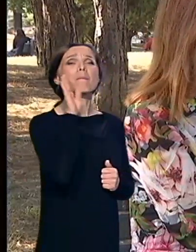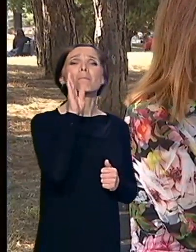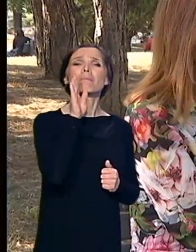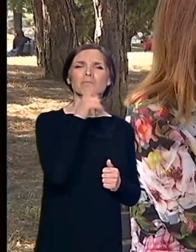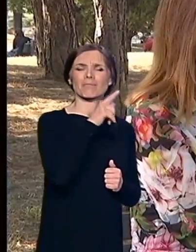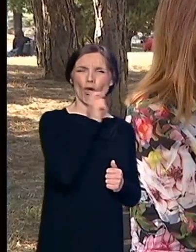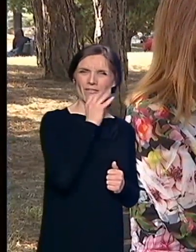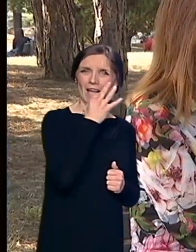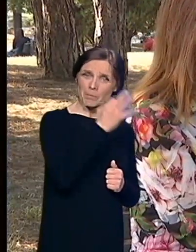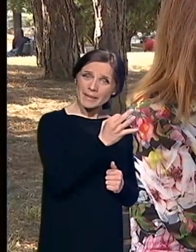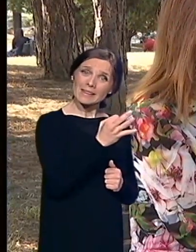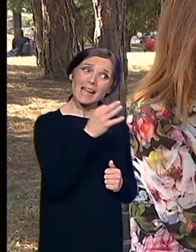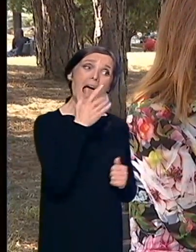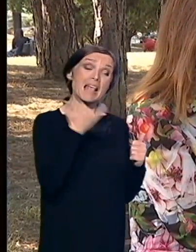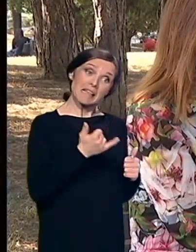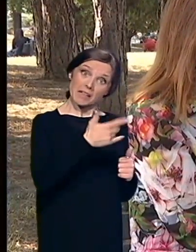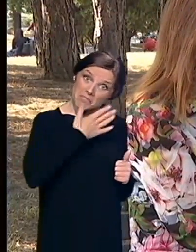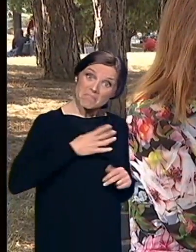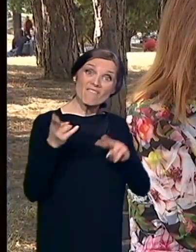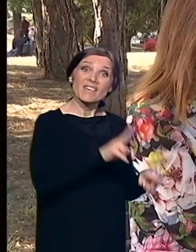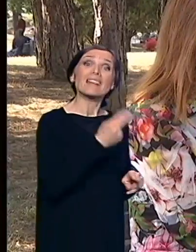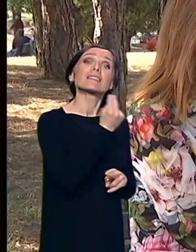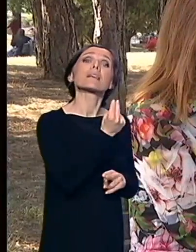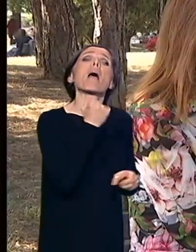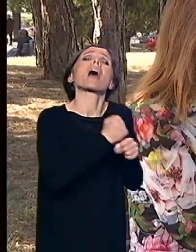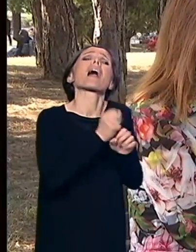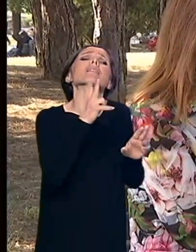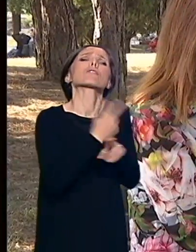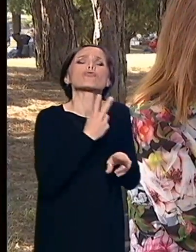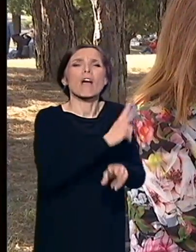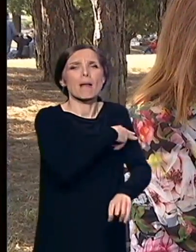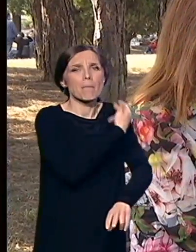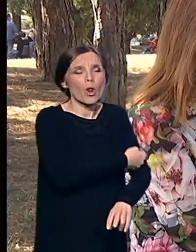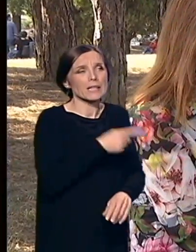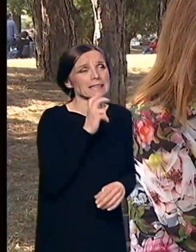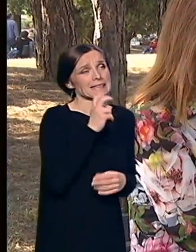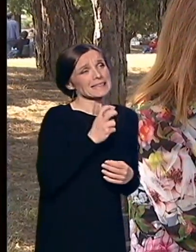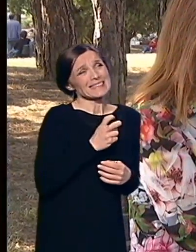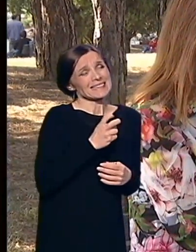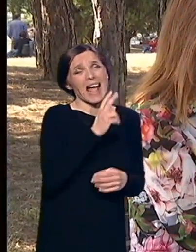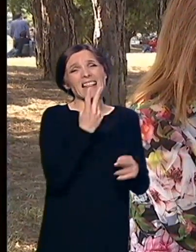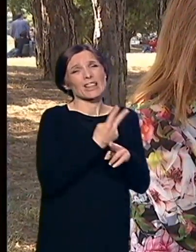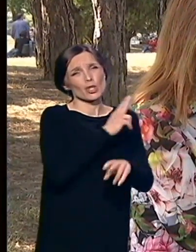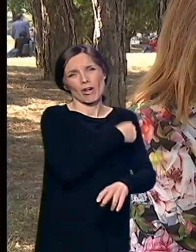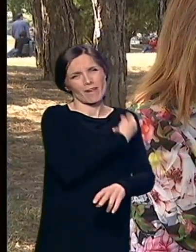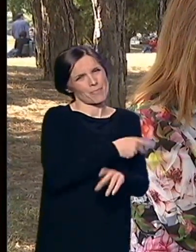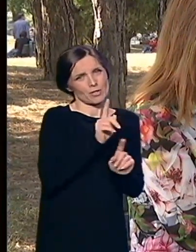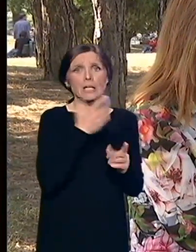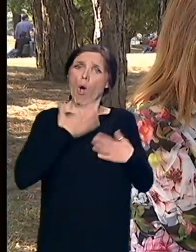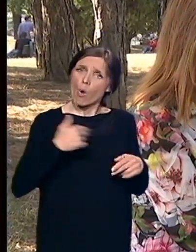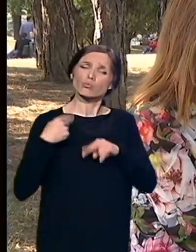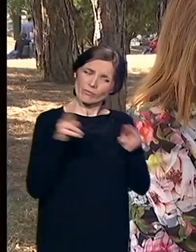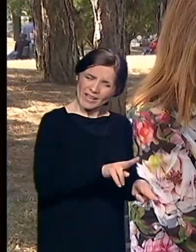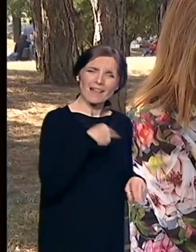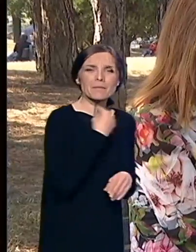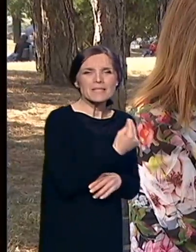radite, ali ne privatno? Pa ne bi radio. Ja hoću da radim nešto ovdje, ali hoću da pravim svoj sistem i